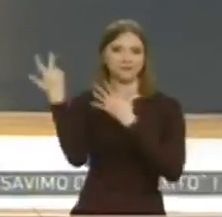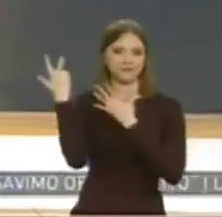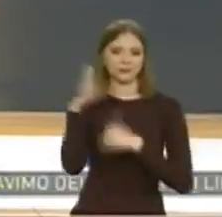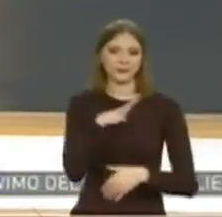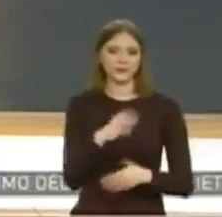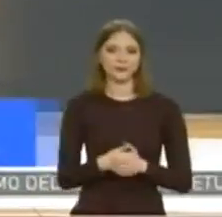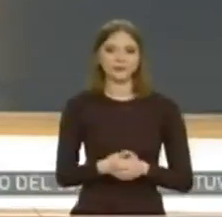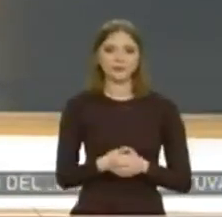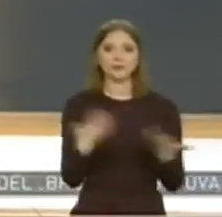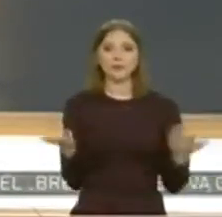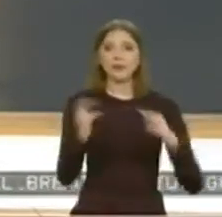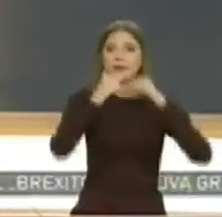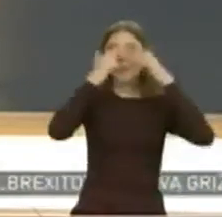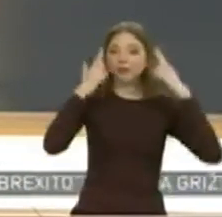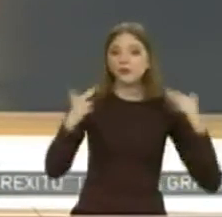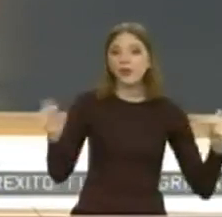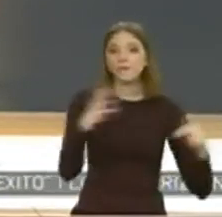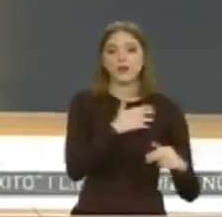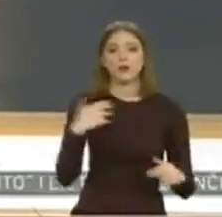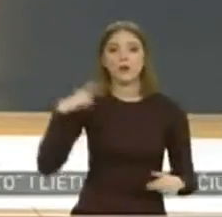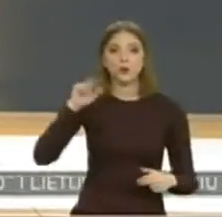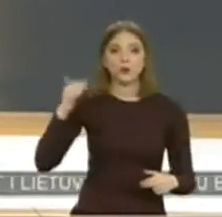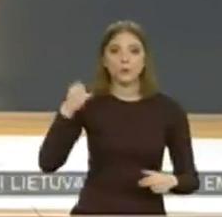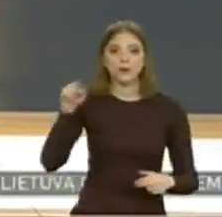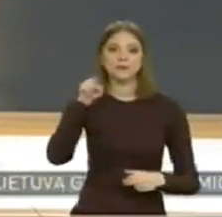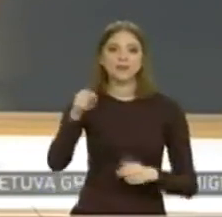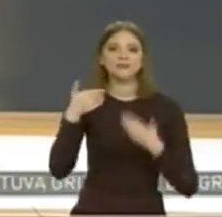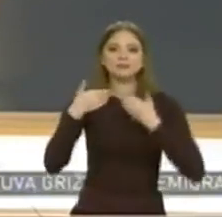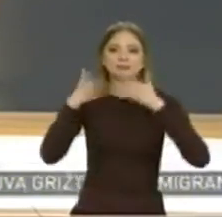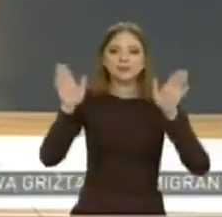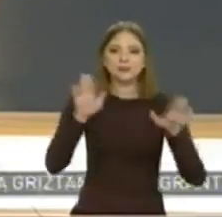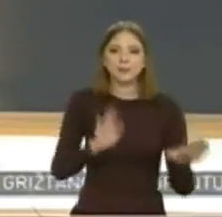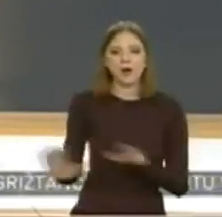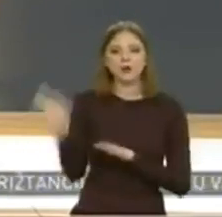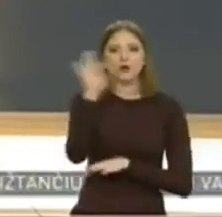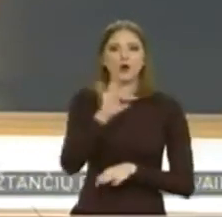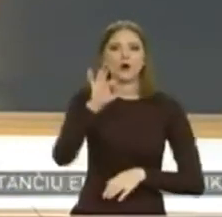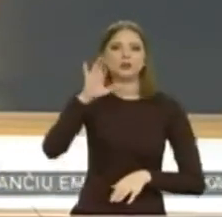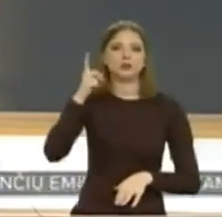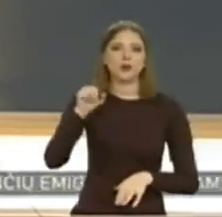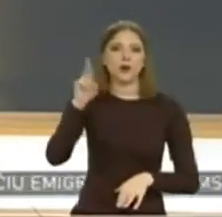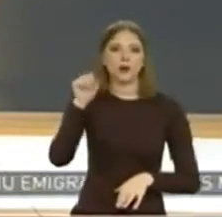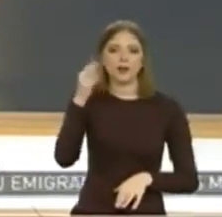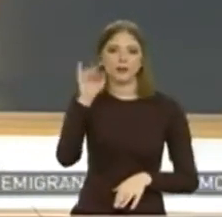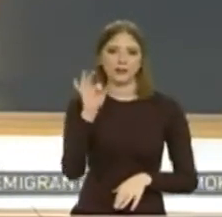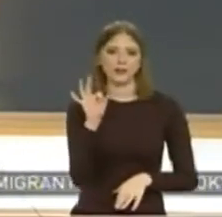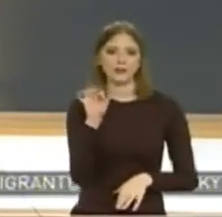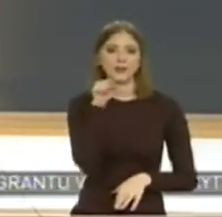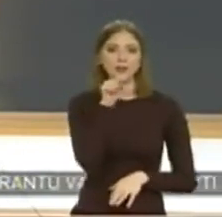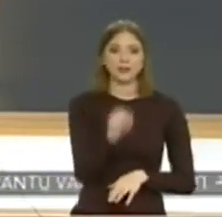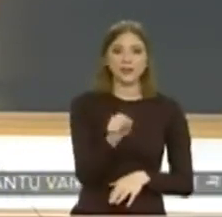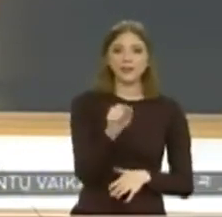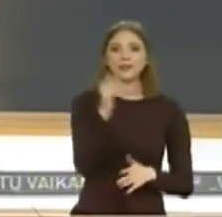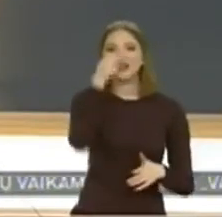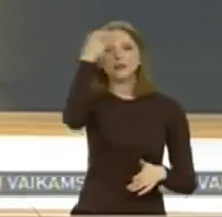O štai Nacionalinėme valdovų rūmų muziejuje atidaryta paroda apie Simoną Daukantą. Muziejus kartu su Lietuvių literatūros ir tautosakos